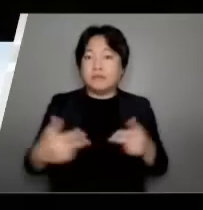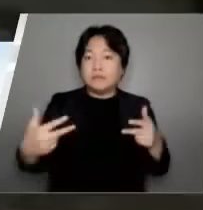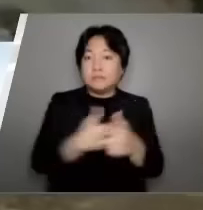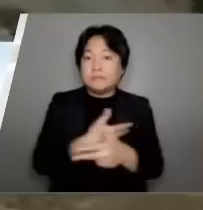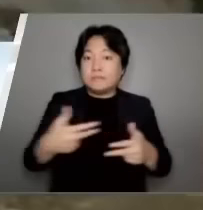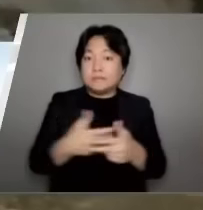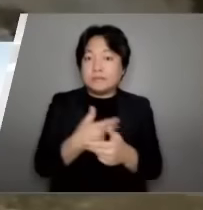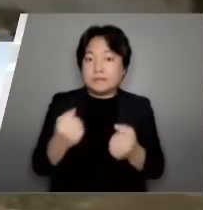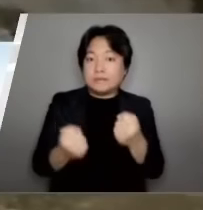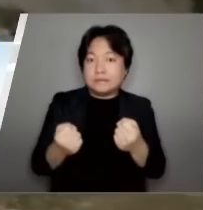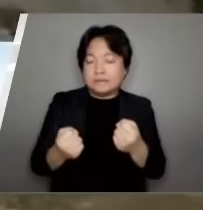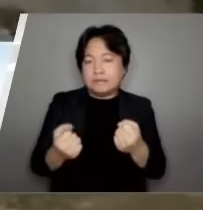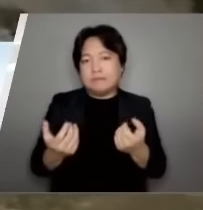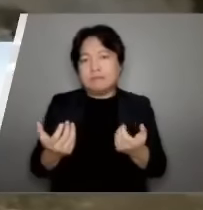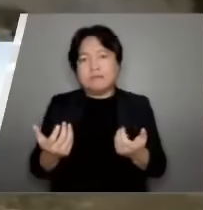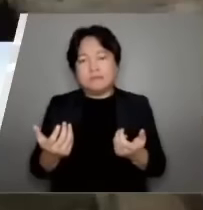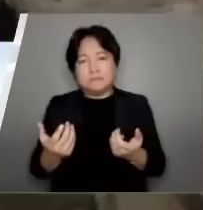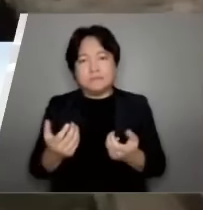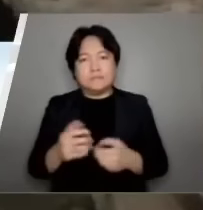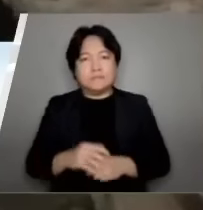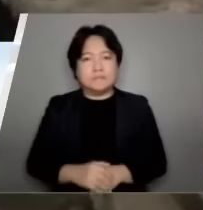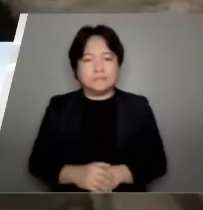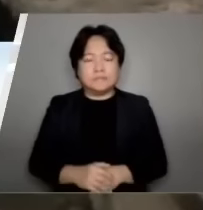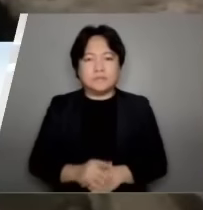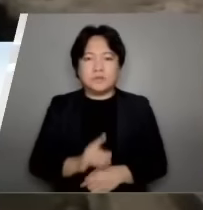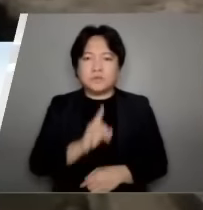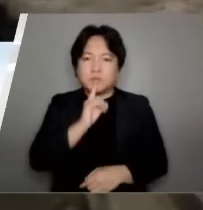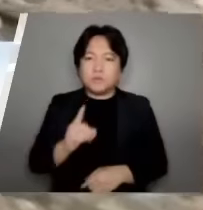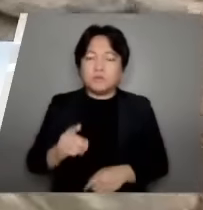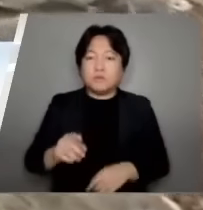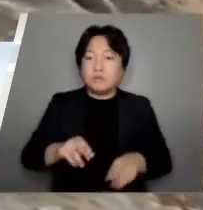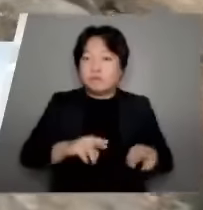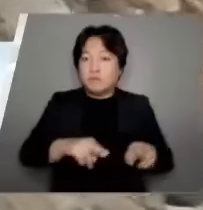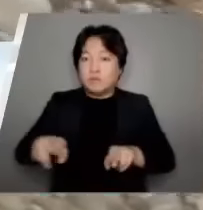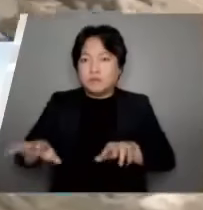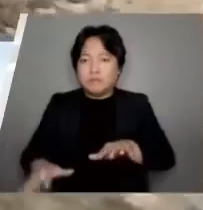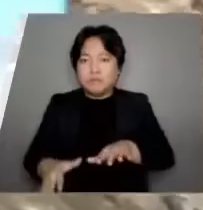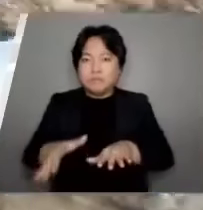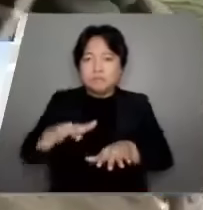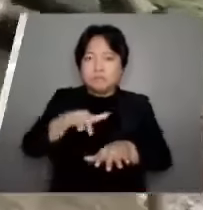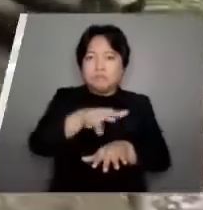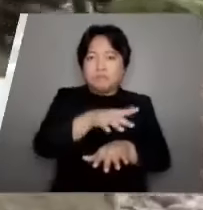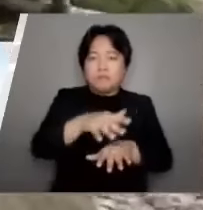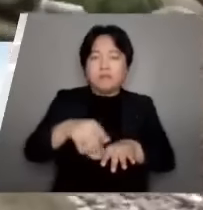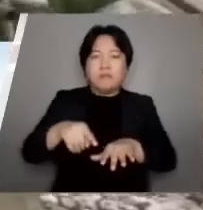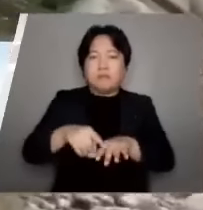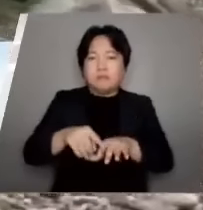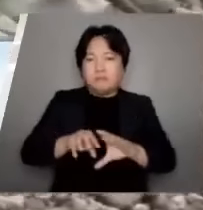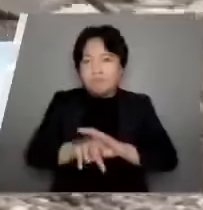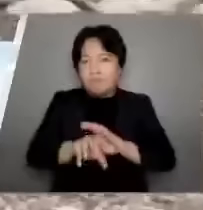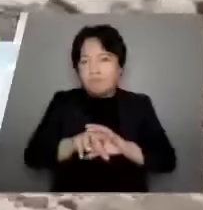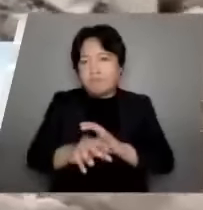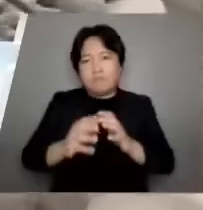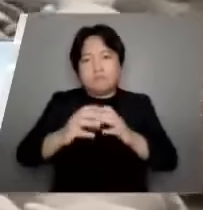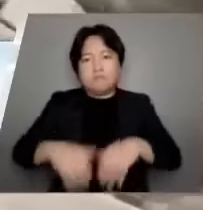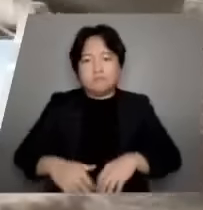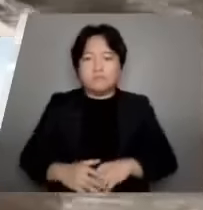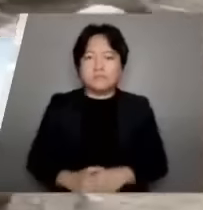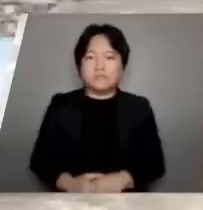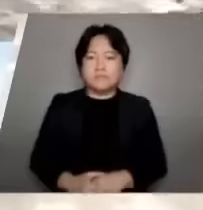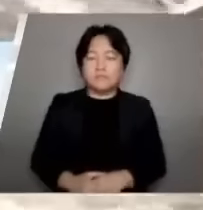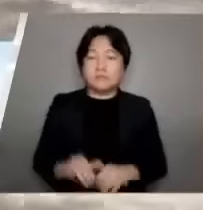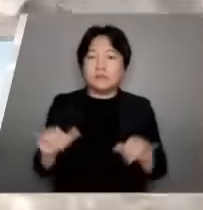ilog. Ilang oras matapos umapaw ang tubig, bumigay ang bahagi ng spillway. Nasira naman ng rumaragasang tubig